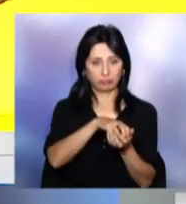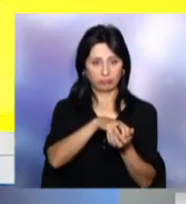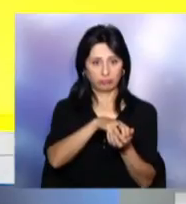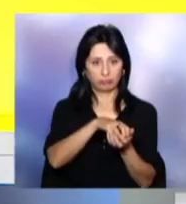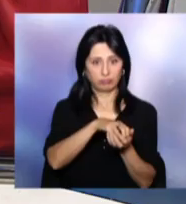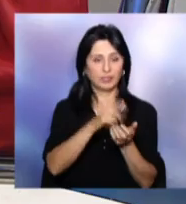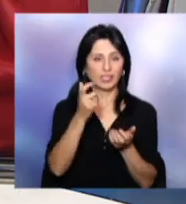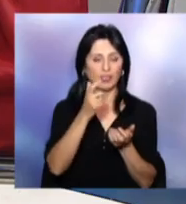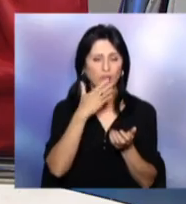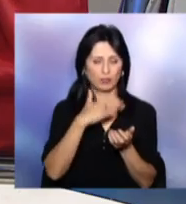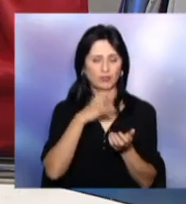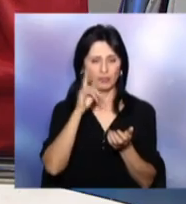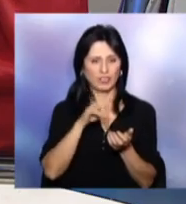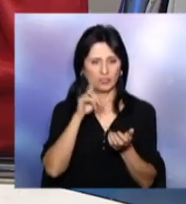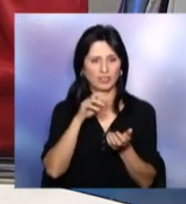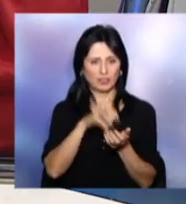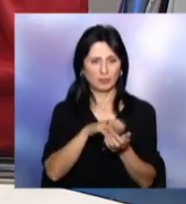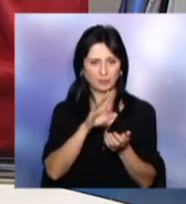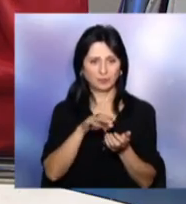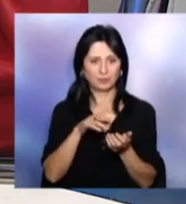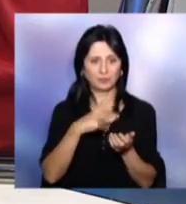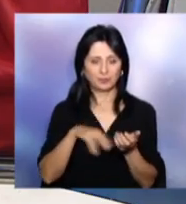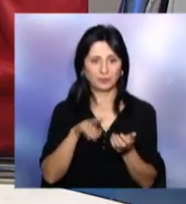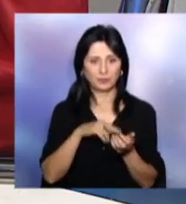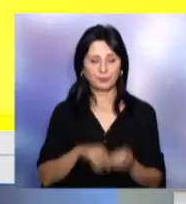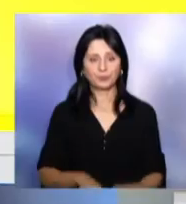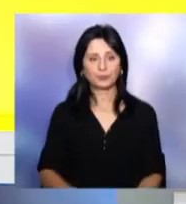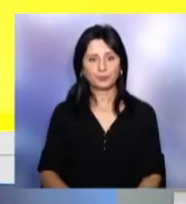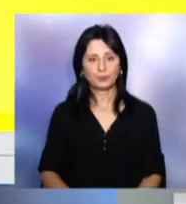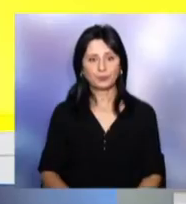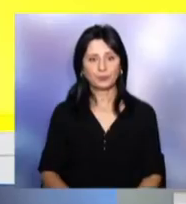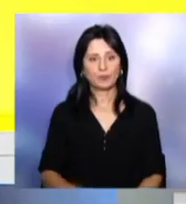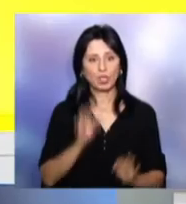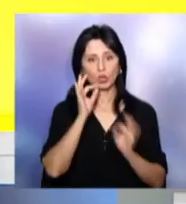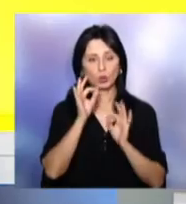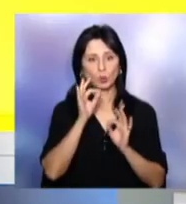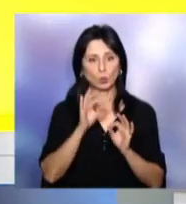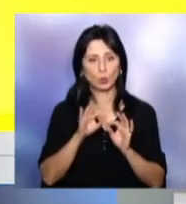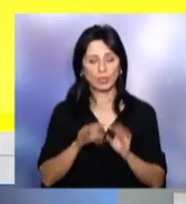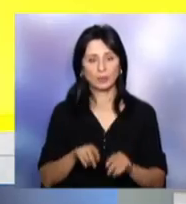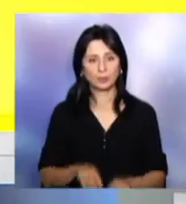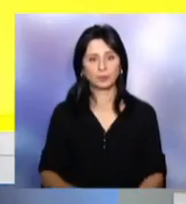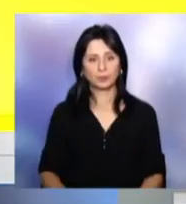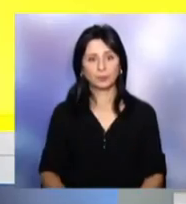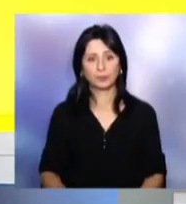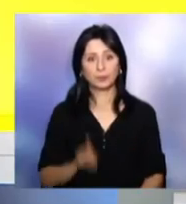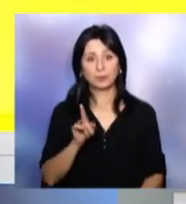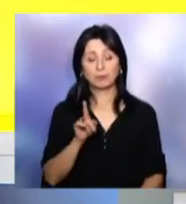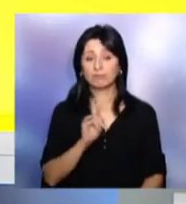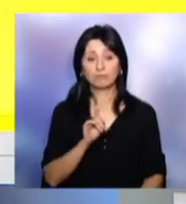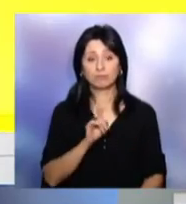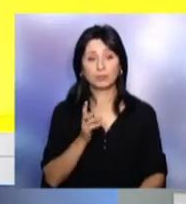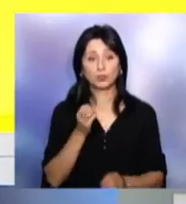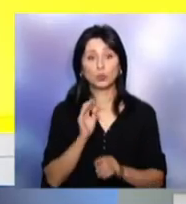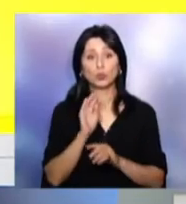თუ ისე დიასახლისებისათვის ნაცნობი კომბინაცია განსაკუთრებით სულგუნთან ერთად, მაგრამ მან